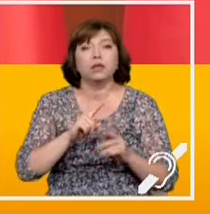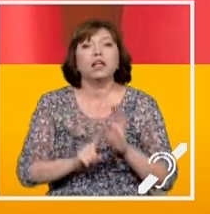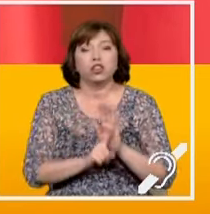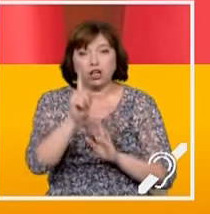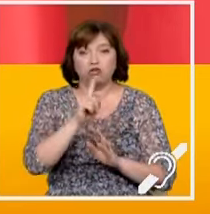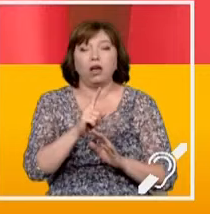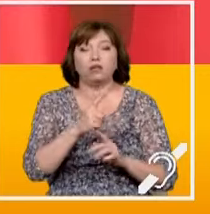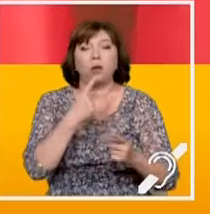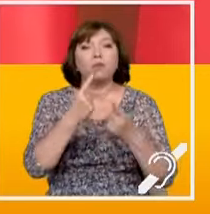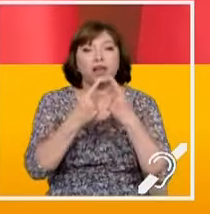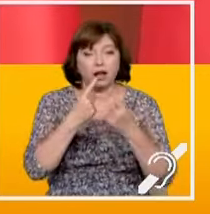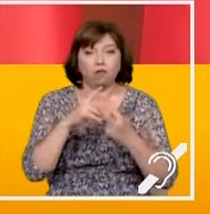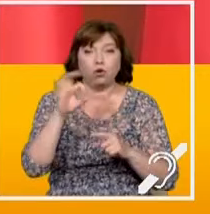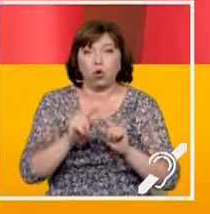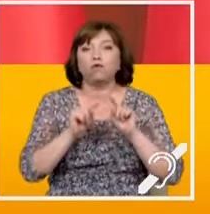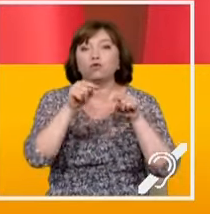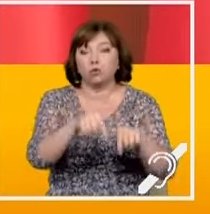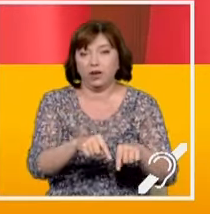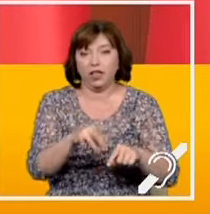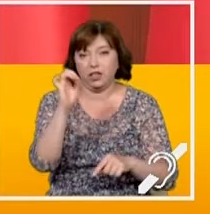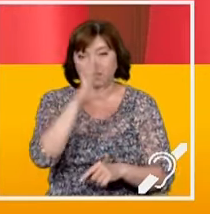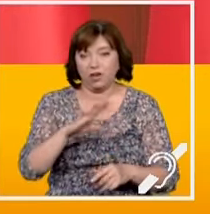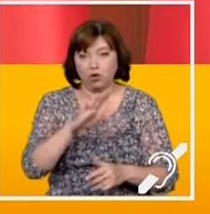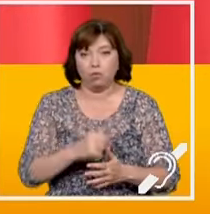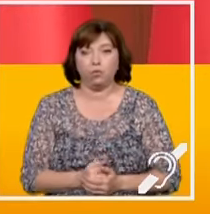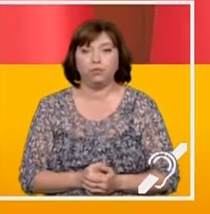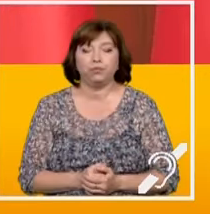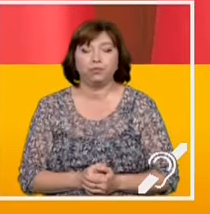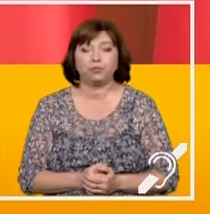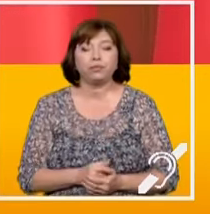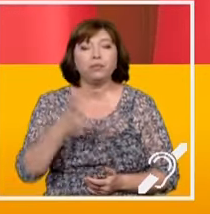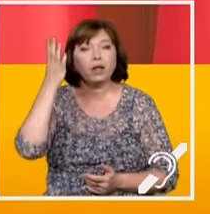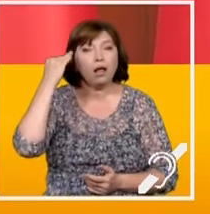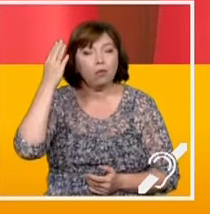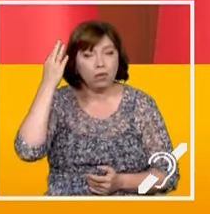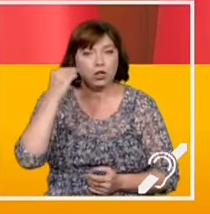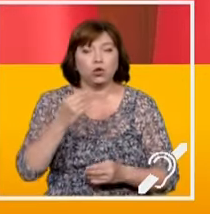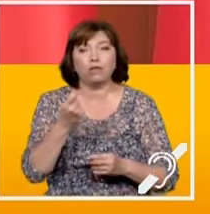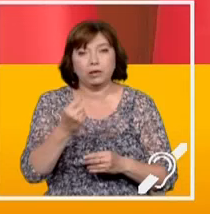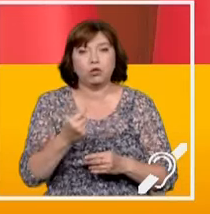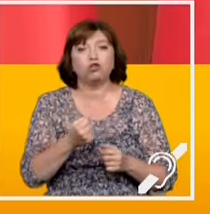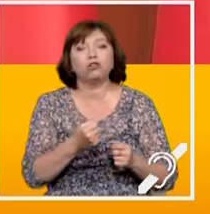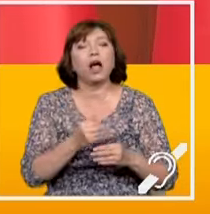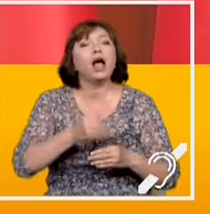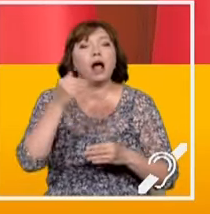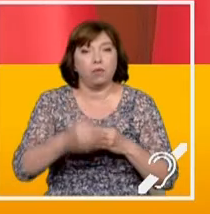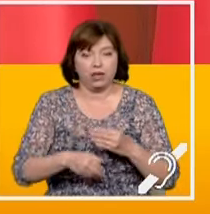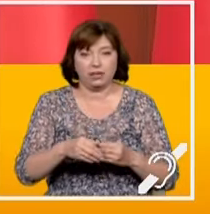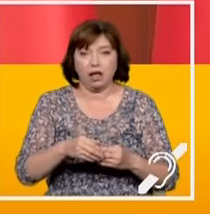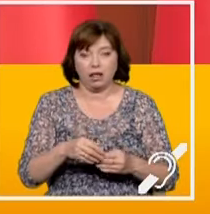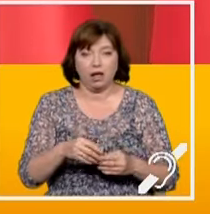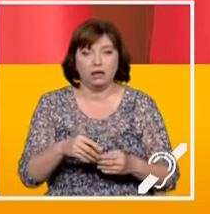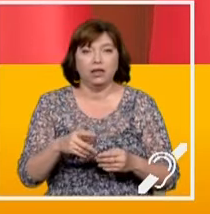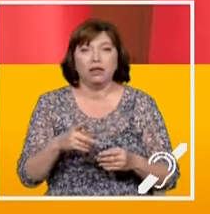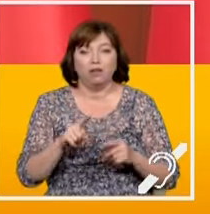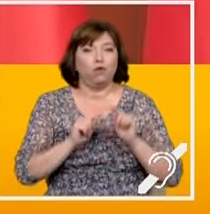lansăm oficial negocierile de aderare la UE. Moldova a întârziat prea mult timp să se